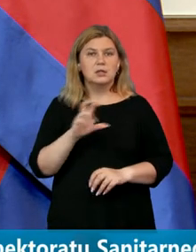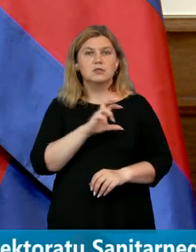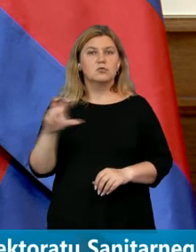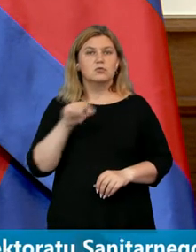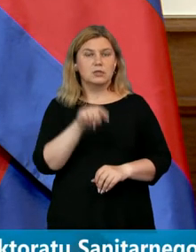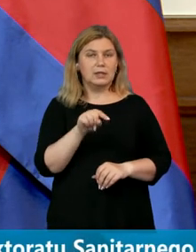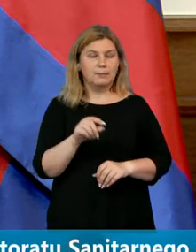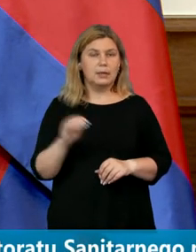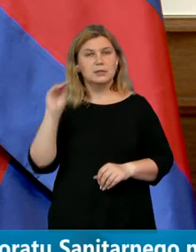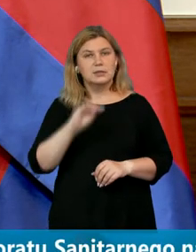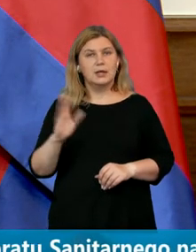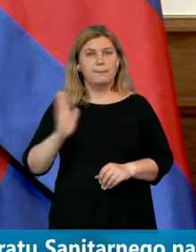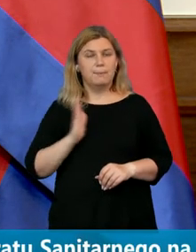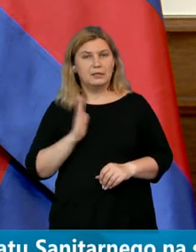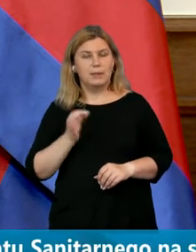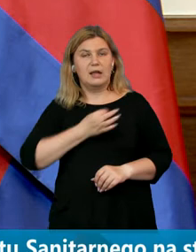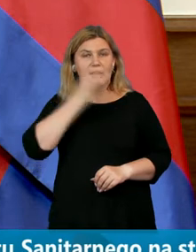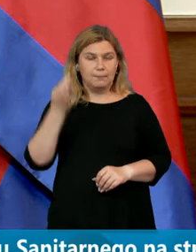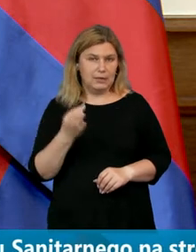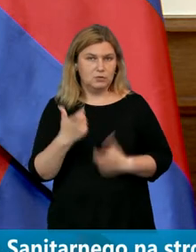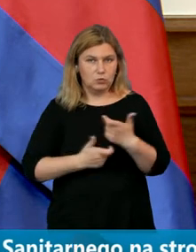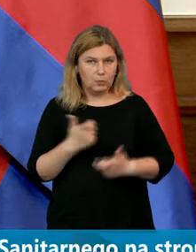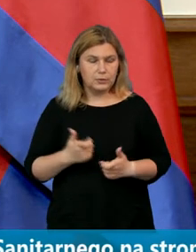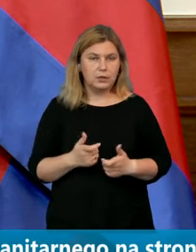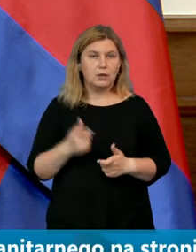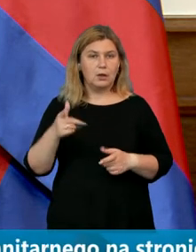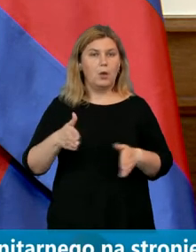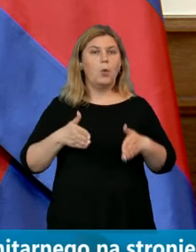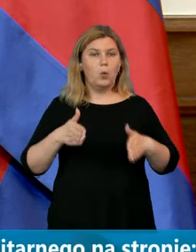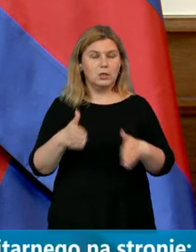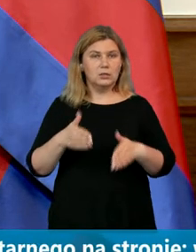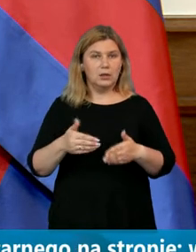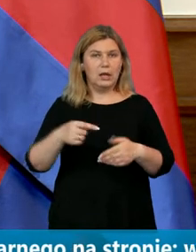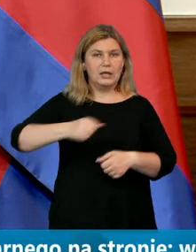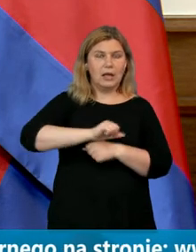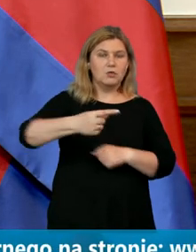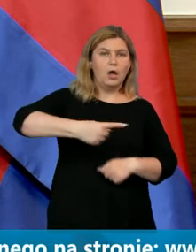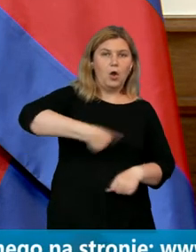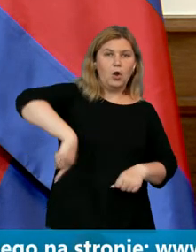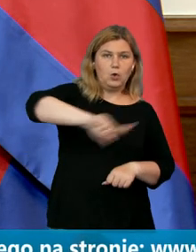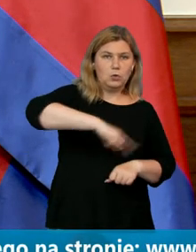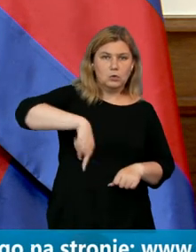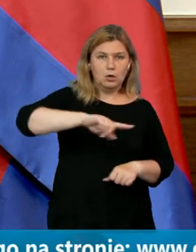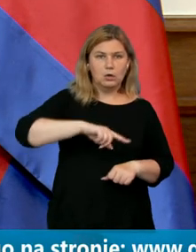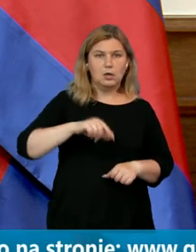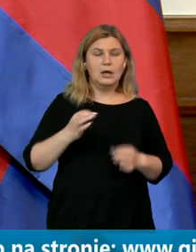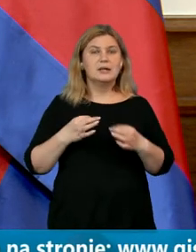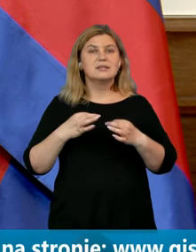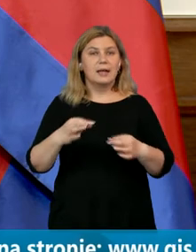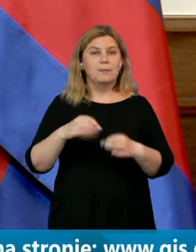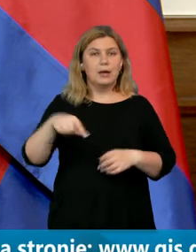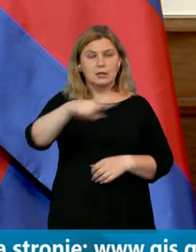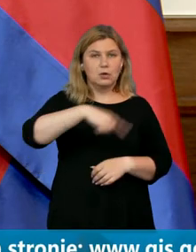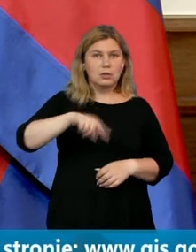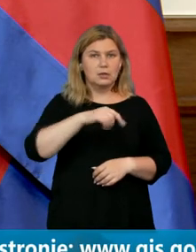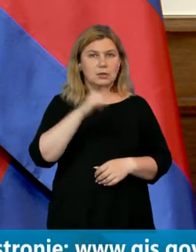jakiś sposób jeszcze tego bezpieczeństwa nie poprawić. Natomiast przed tą ulicą zdaje się, że jest rondo i samochody na tym rondzie chyba nie